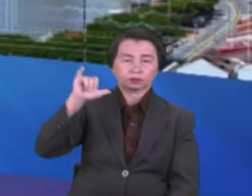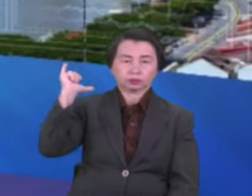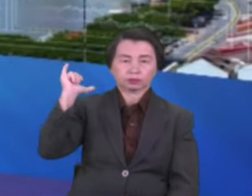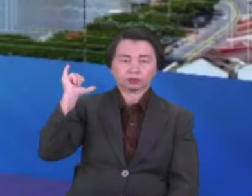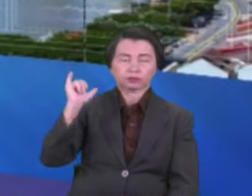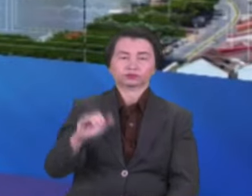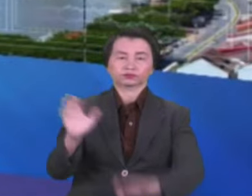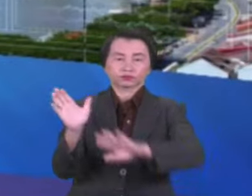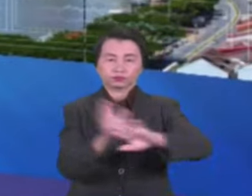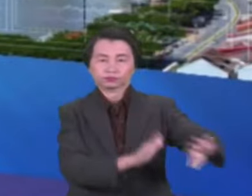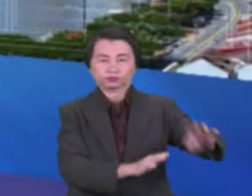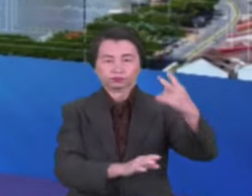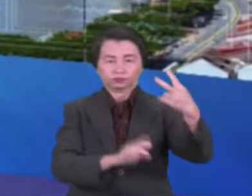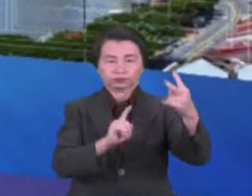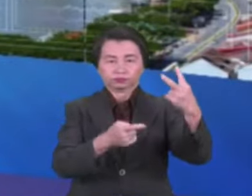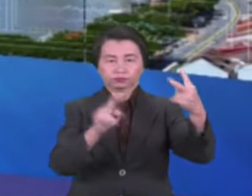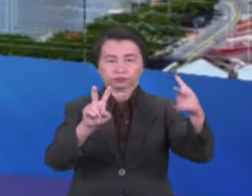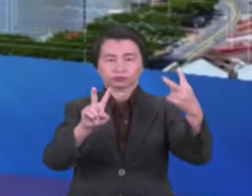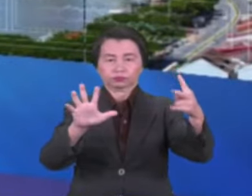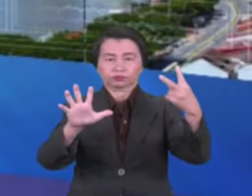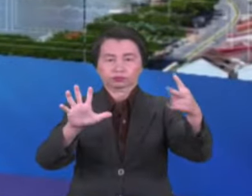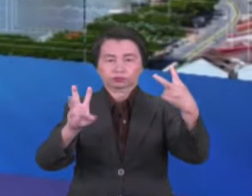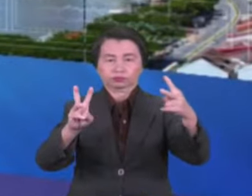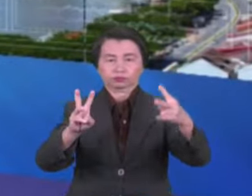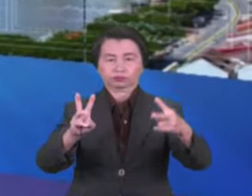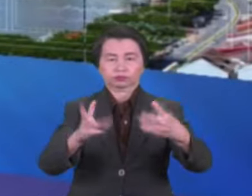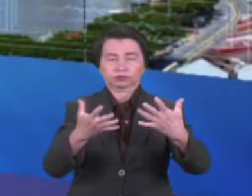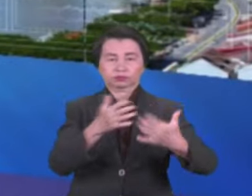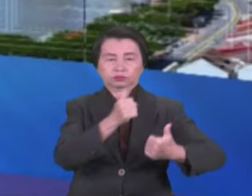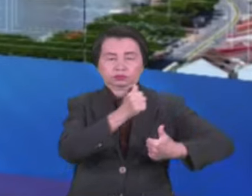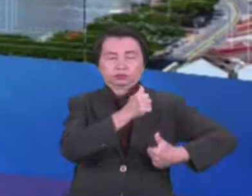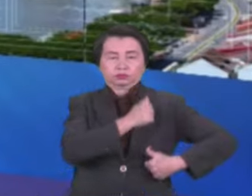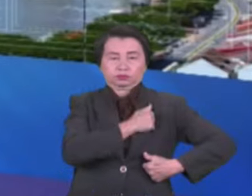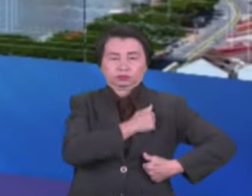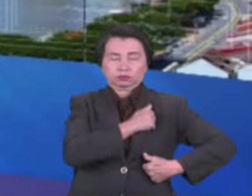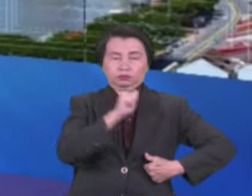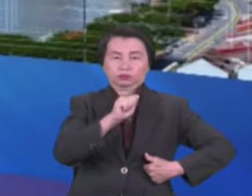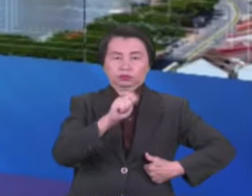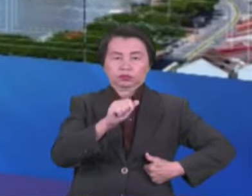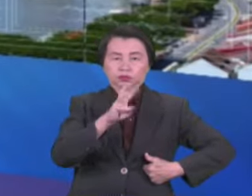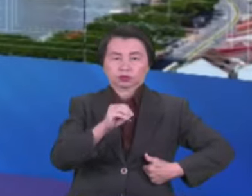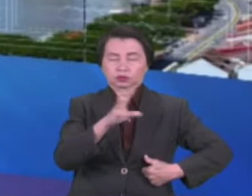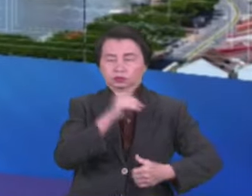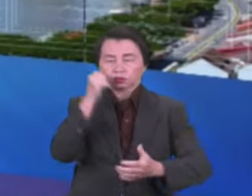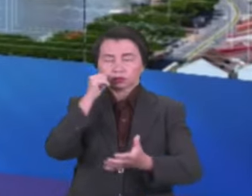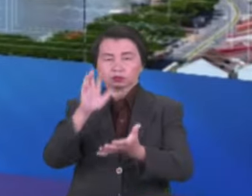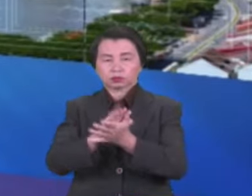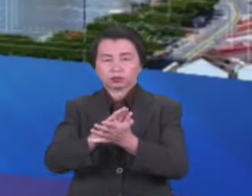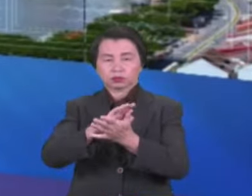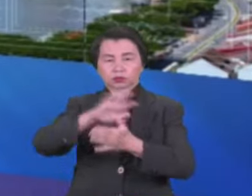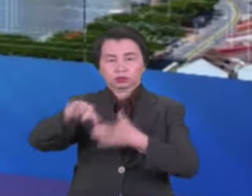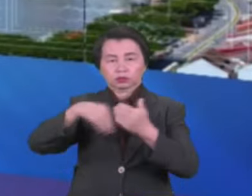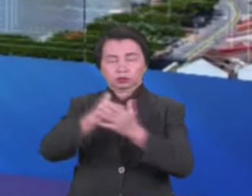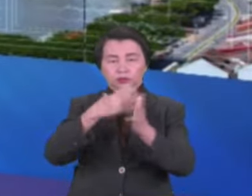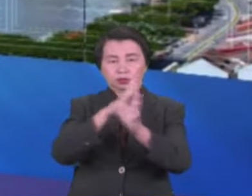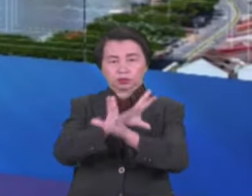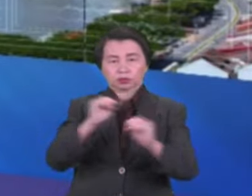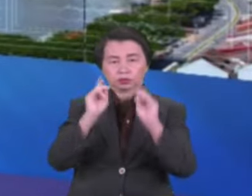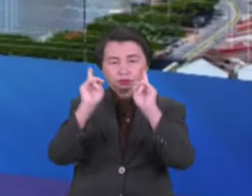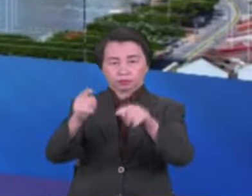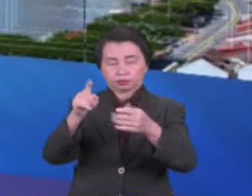Baik, seramai 12,256 anggota Angkatan Tentera Malaysia ATM dan pasangan seluruh Sarawak menunaikan